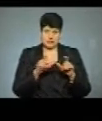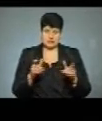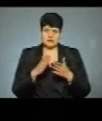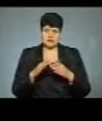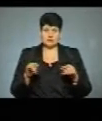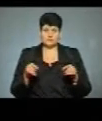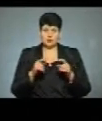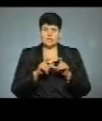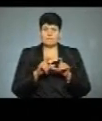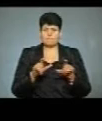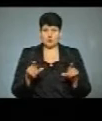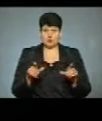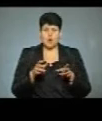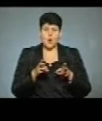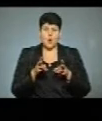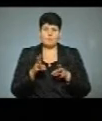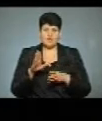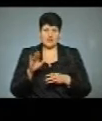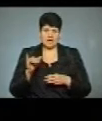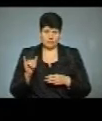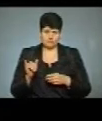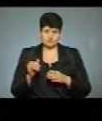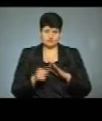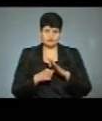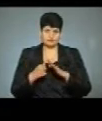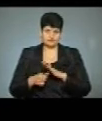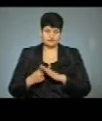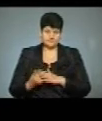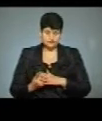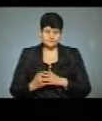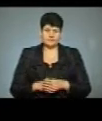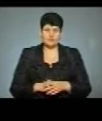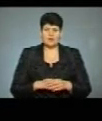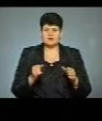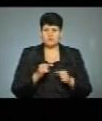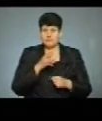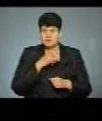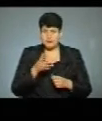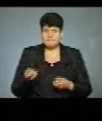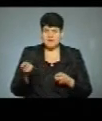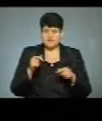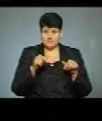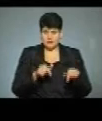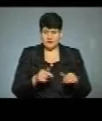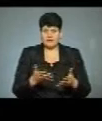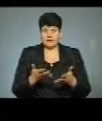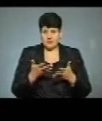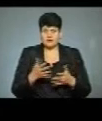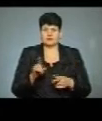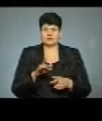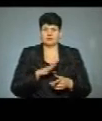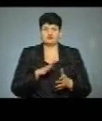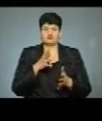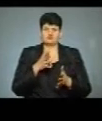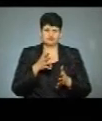утворені пункти обігріву безхатьків на зимовий період. Привезли його, ясно, що він в болоті